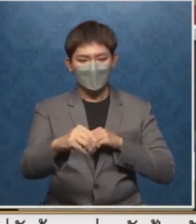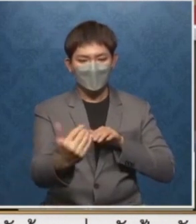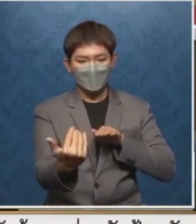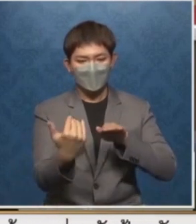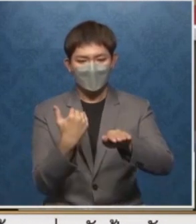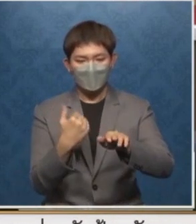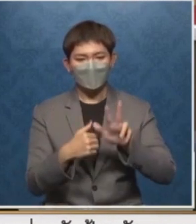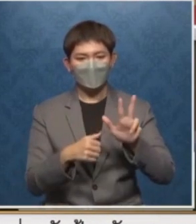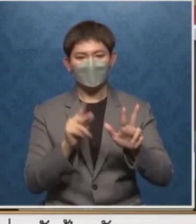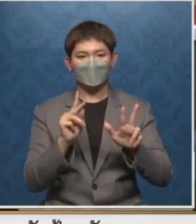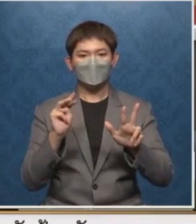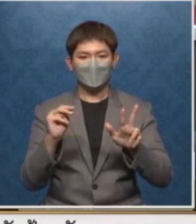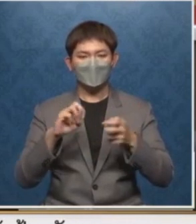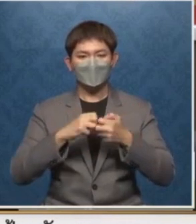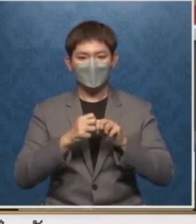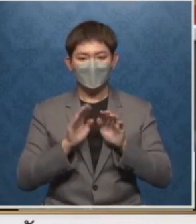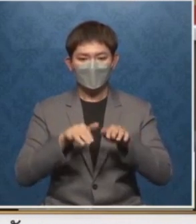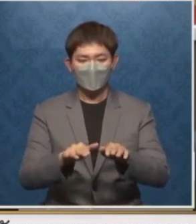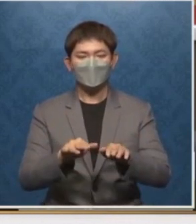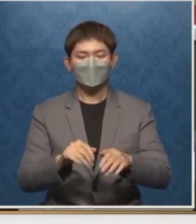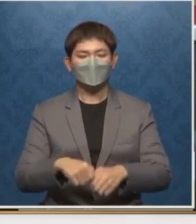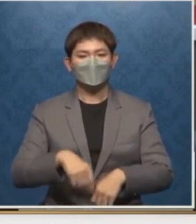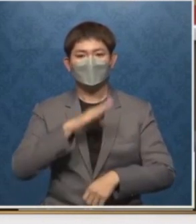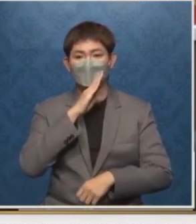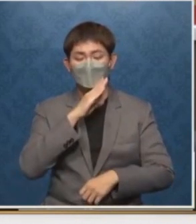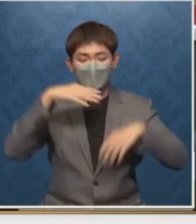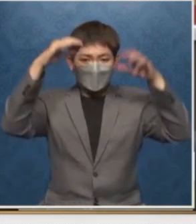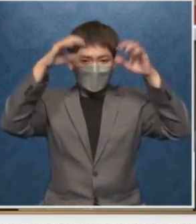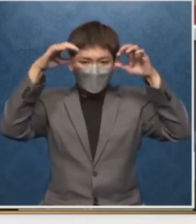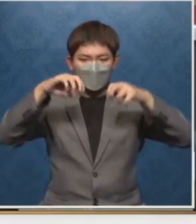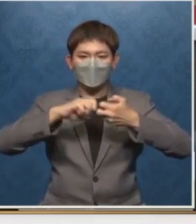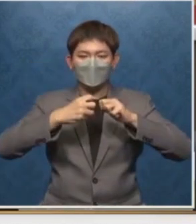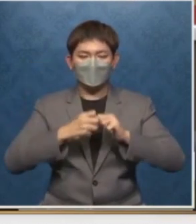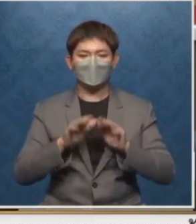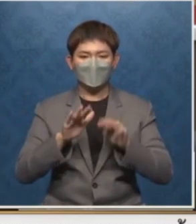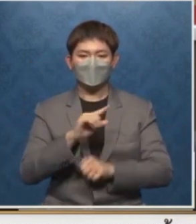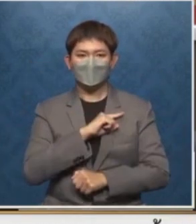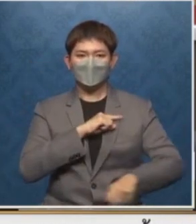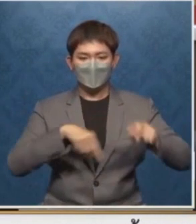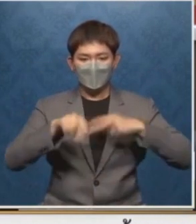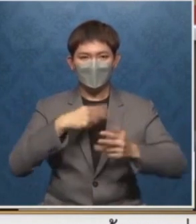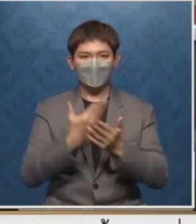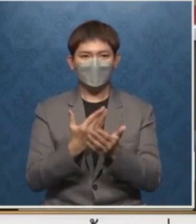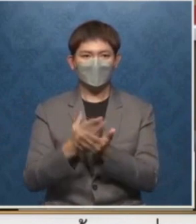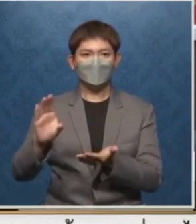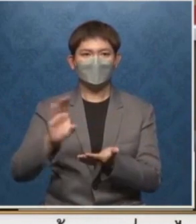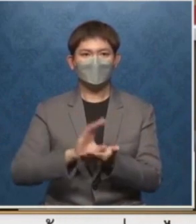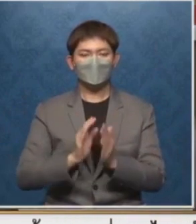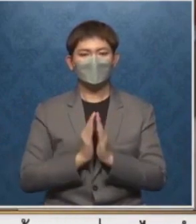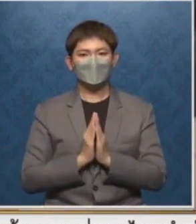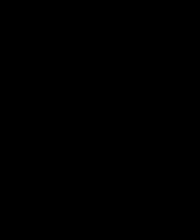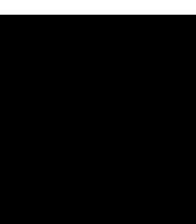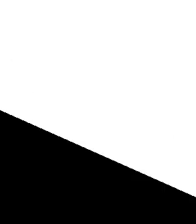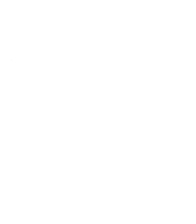ป็นลูกหลังก็ชาวบ้านลำบากครับหน้าฝนก็ฝากทางหลวงชนบทช่วยจัดสรรงบประมาณด้วยครับขอบพระคุณครับ